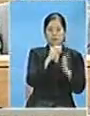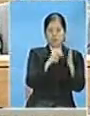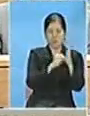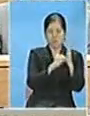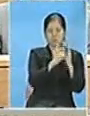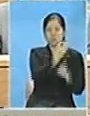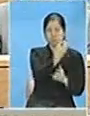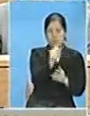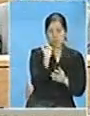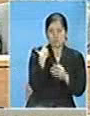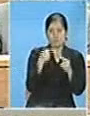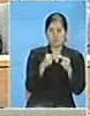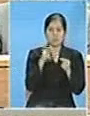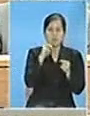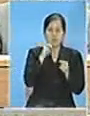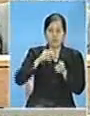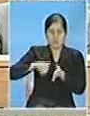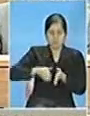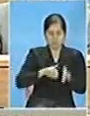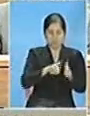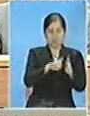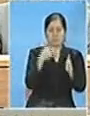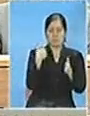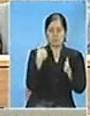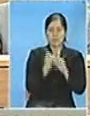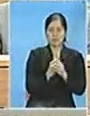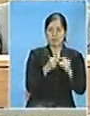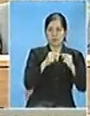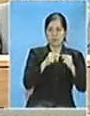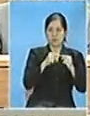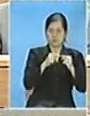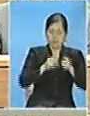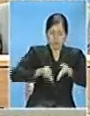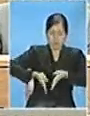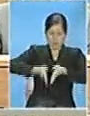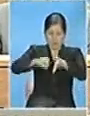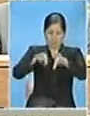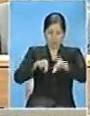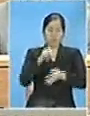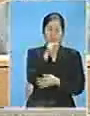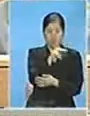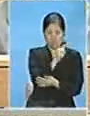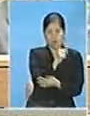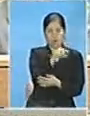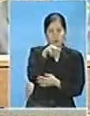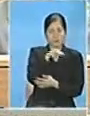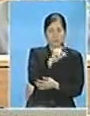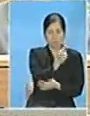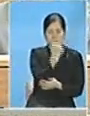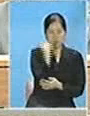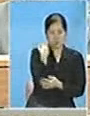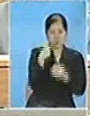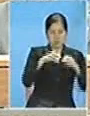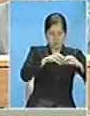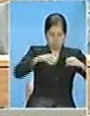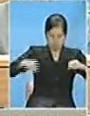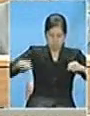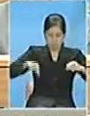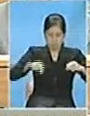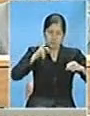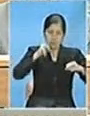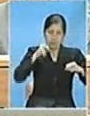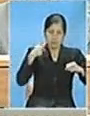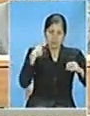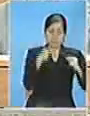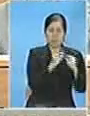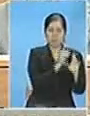ำในคลองสูงต่ำกว่าในถนนท่านไปดูให้ดีนะครับมันมีท่อระบายน้ำมันมีพื้นที่รับน้ำ